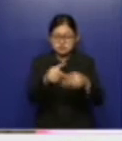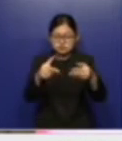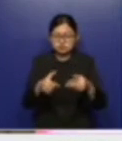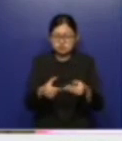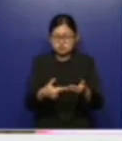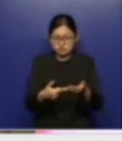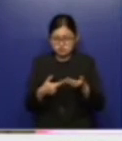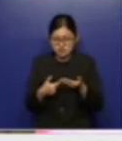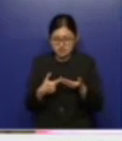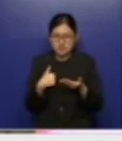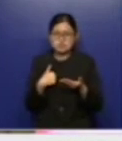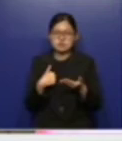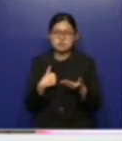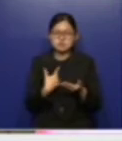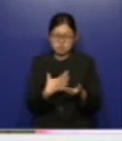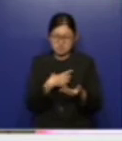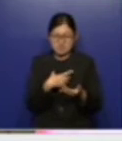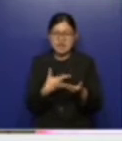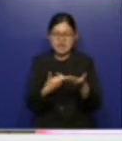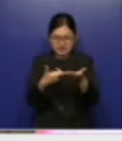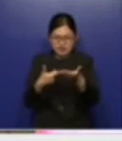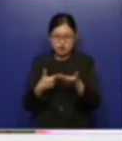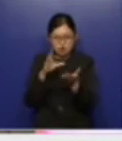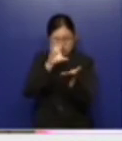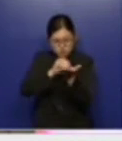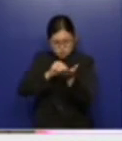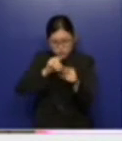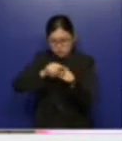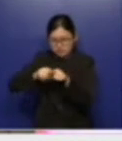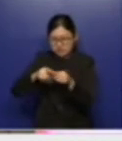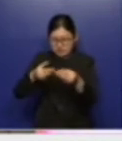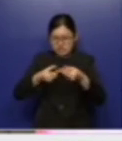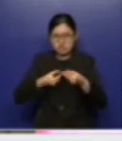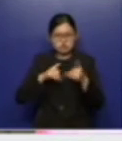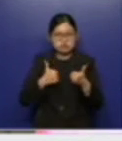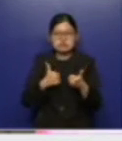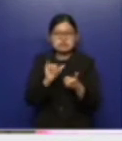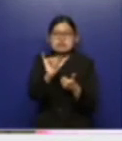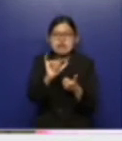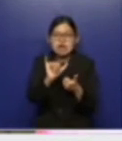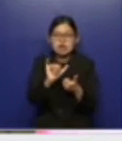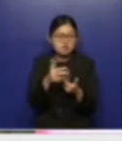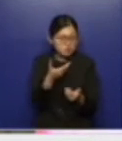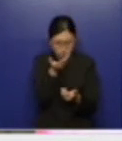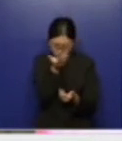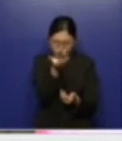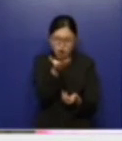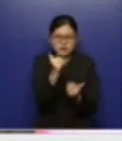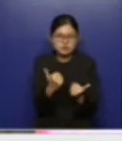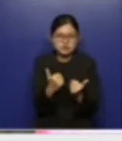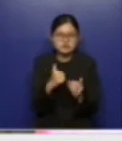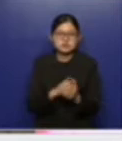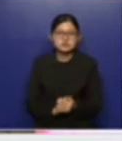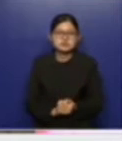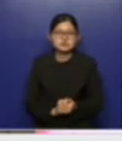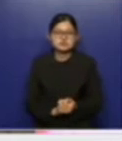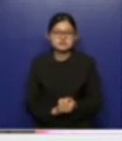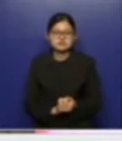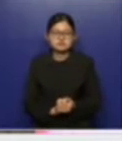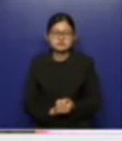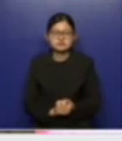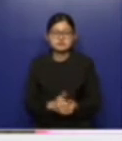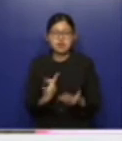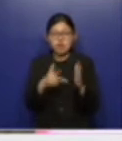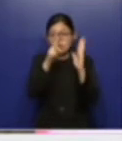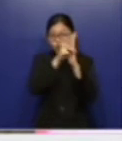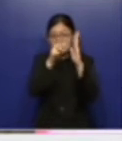แล้วก็มาให้ผมอยากได้ข้อมูลนี้แต่ผมยังไม่ได้ถึงวันนี้ผมทวงอีกในกฎหม